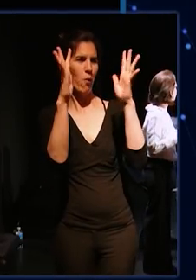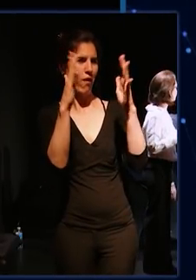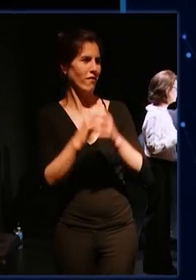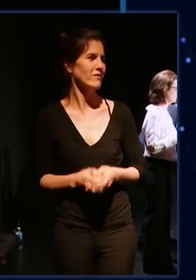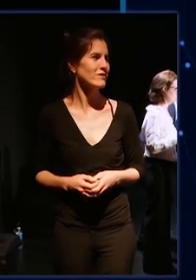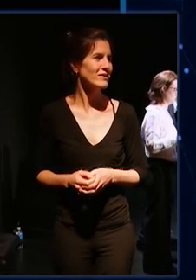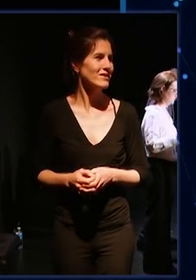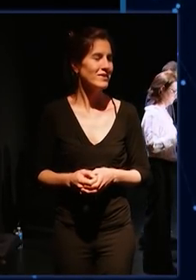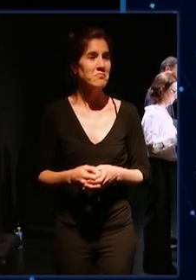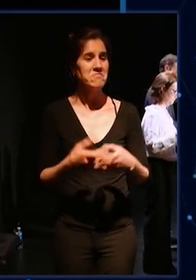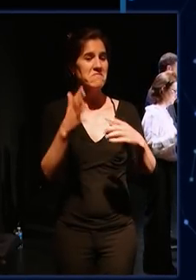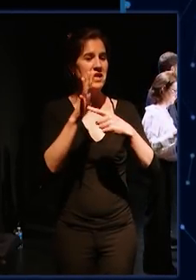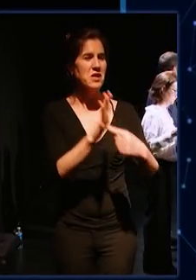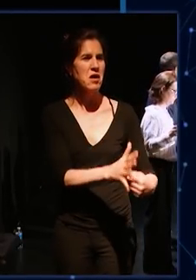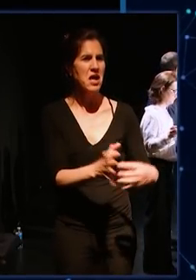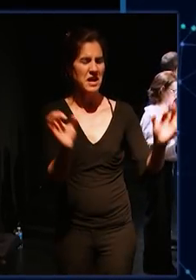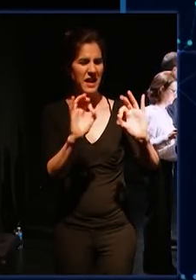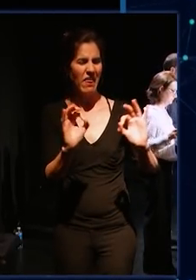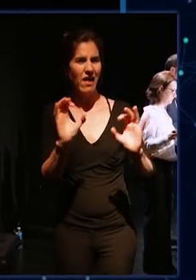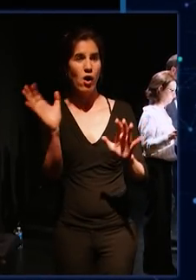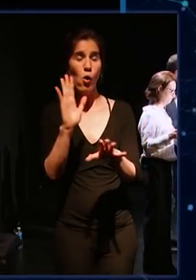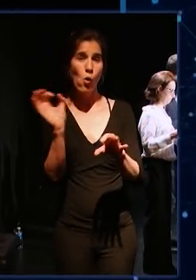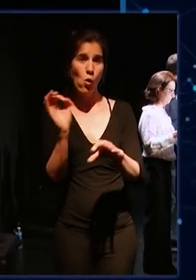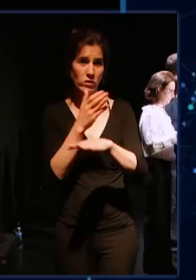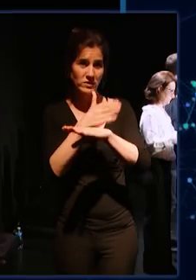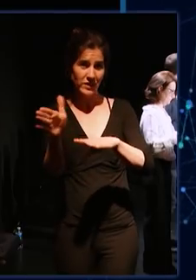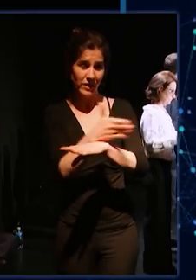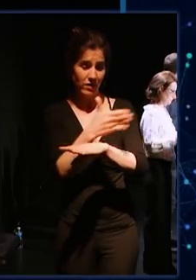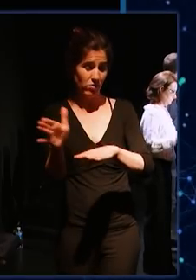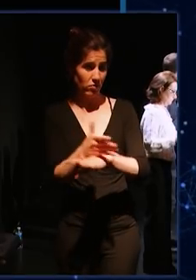Sense cap tipus de discriminació ni segregació.